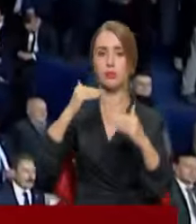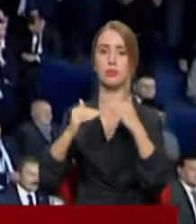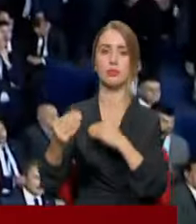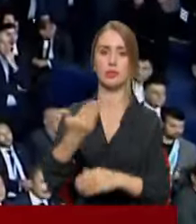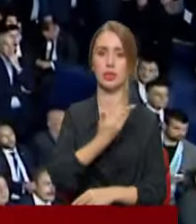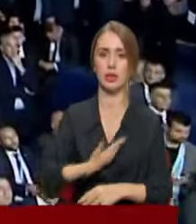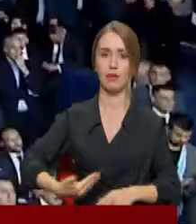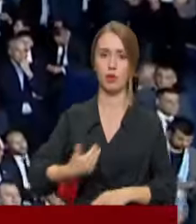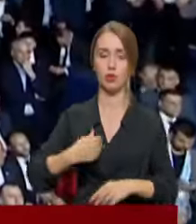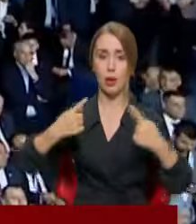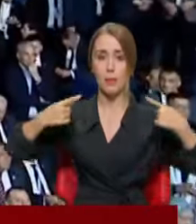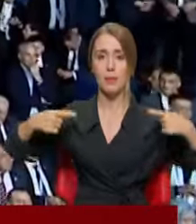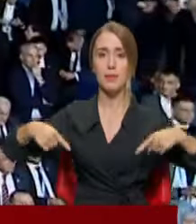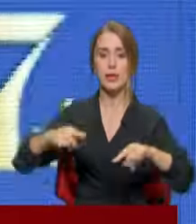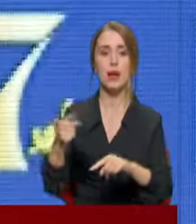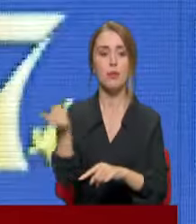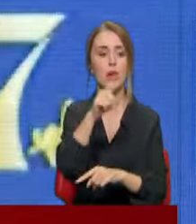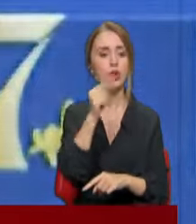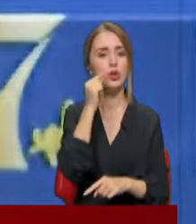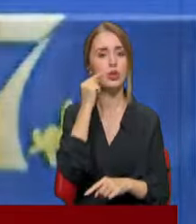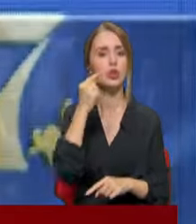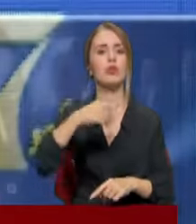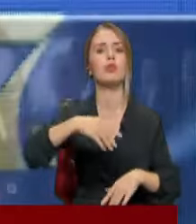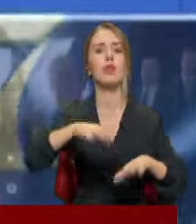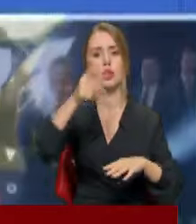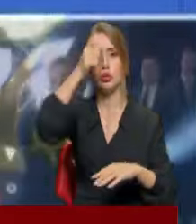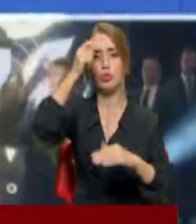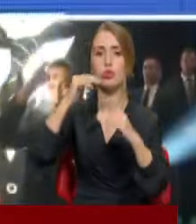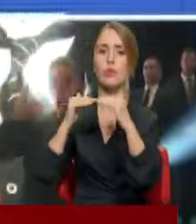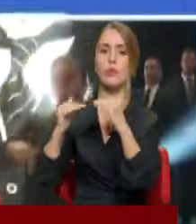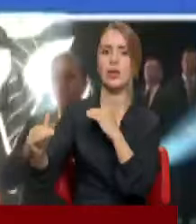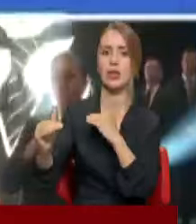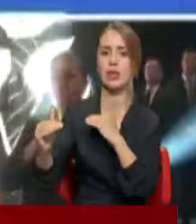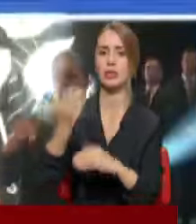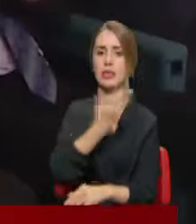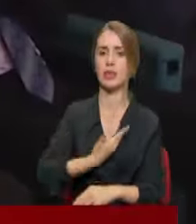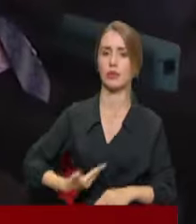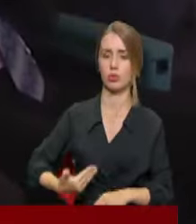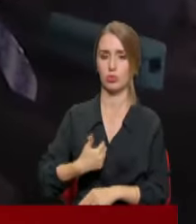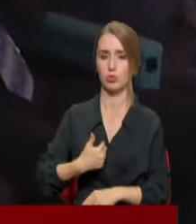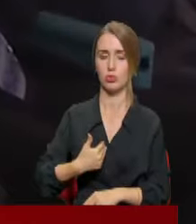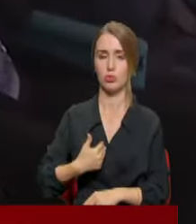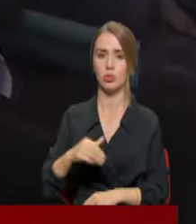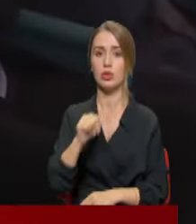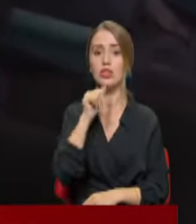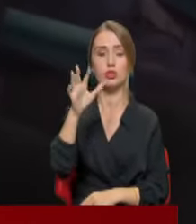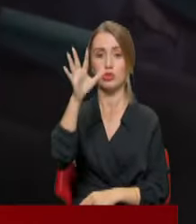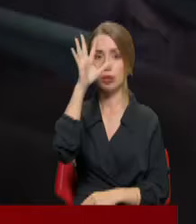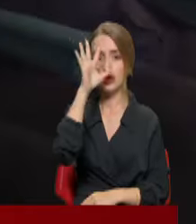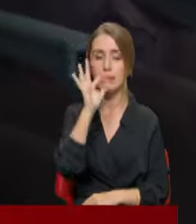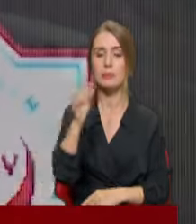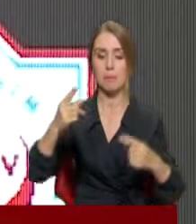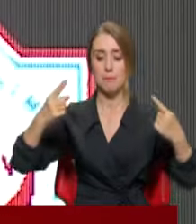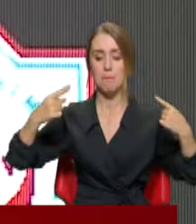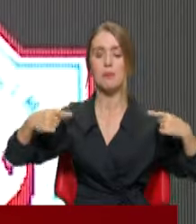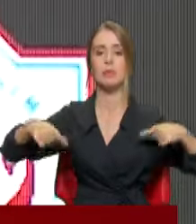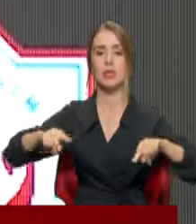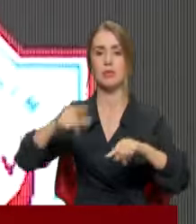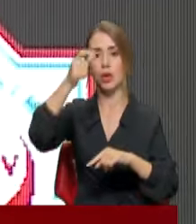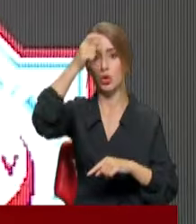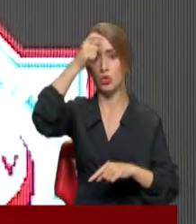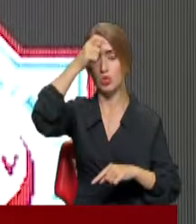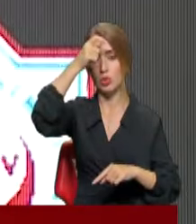milliyetçileriyiz. Bizler başkasının değil, Türk milletinin milliyetçileriyiz. Hiç kimse bizimle,